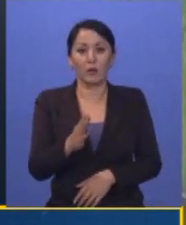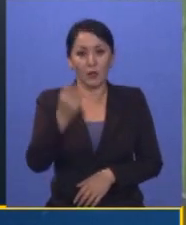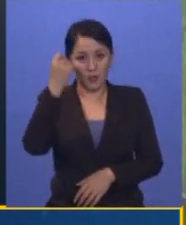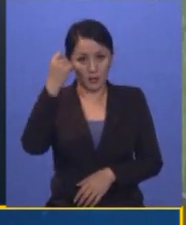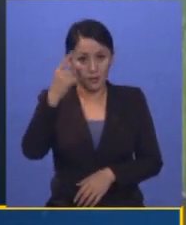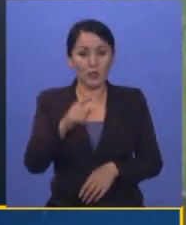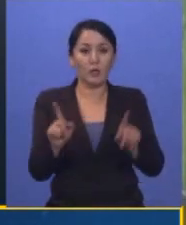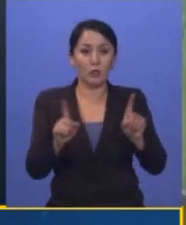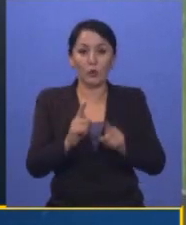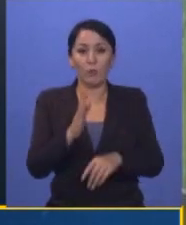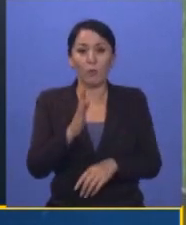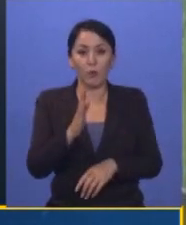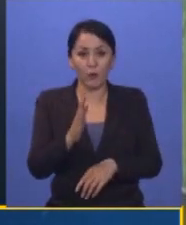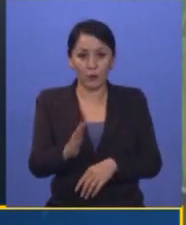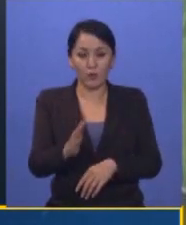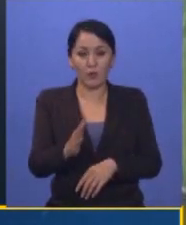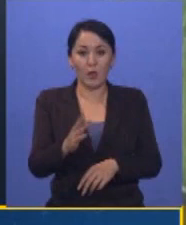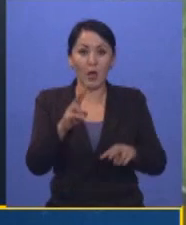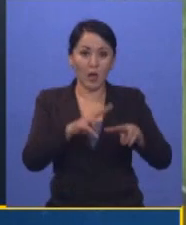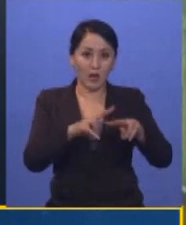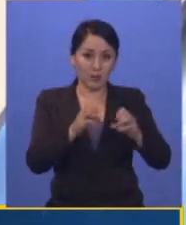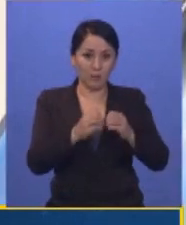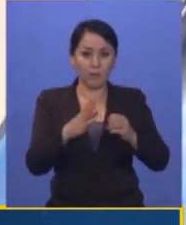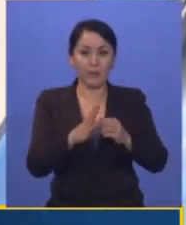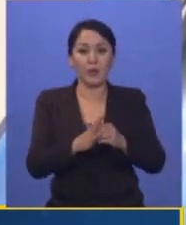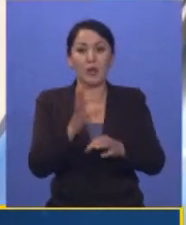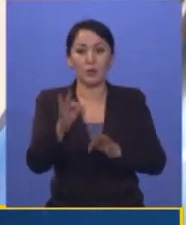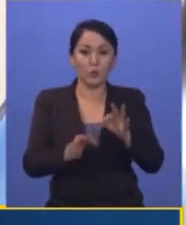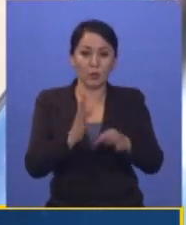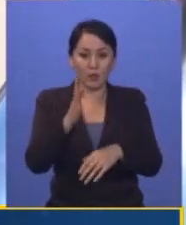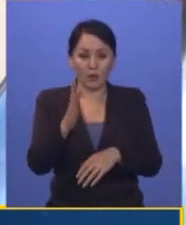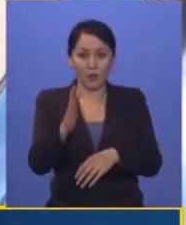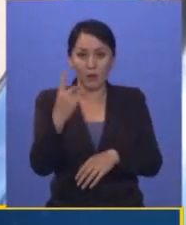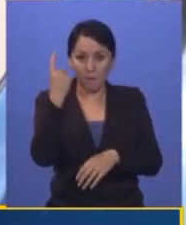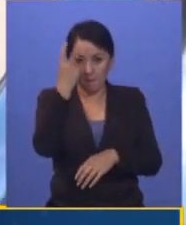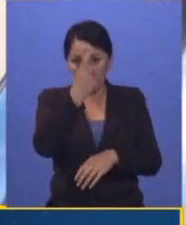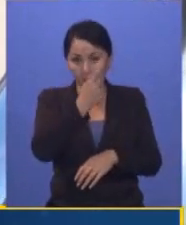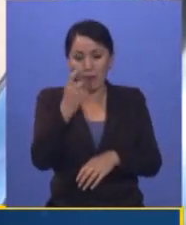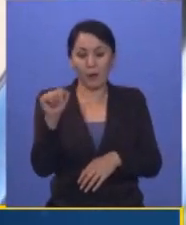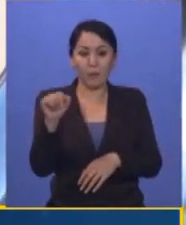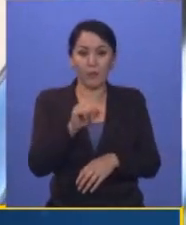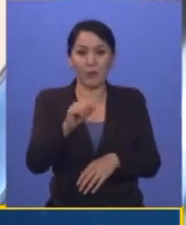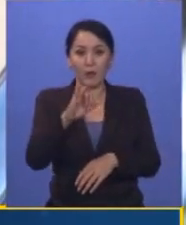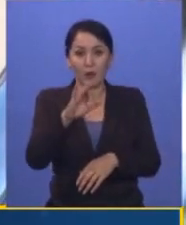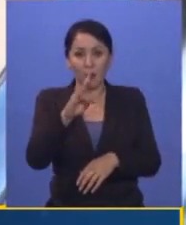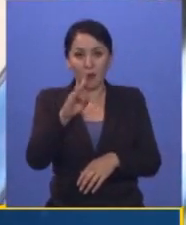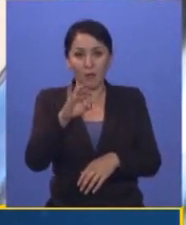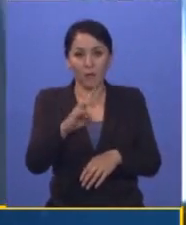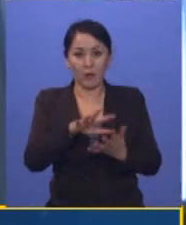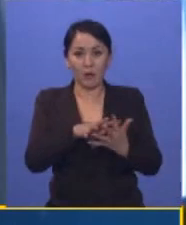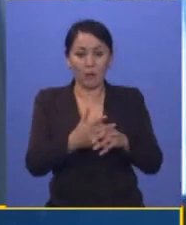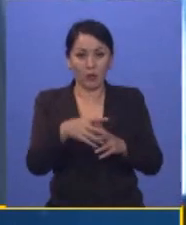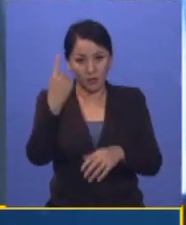Знаете, за это что будет? Административный арест до 15 суток. Маскиде мотоцикл жүргізу фактысы Ақ Кайнауданы Ивановка ауылында